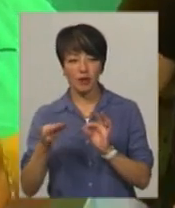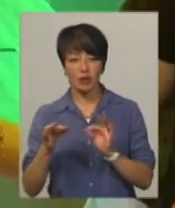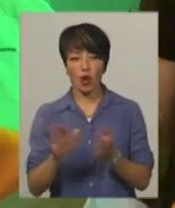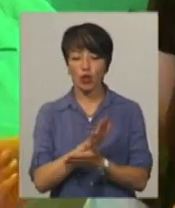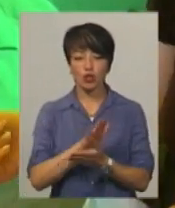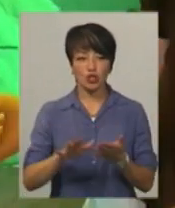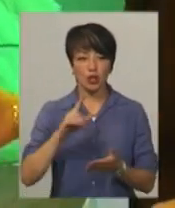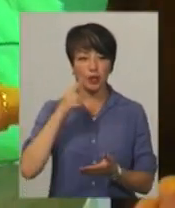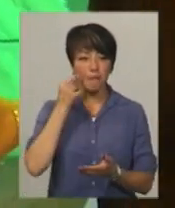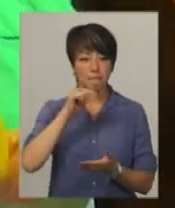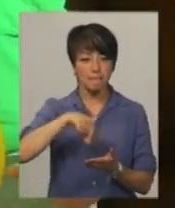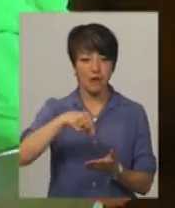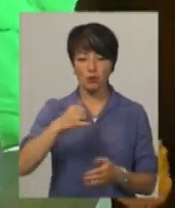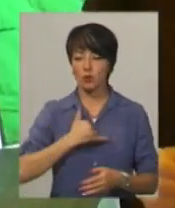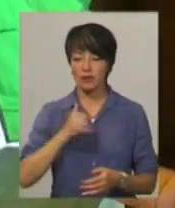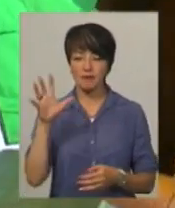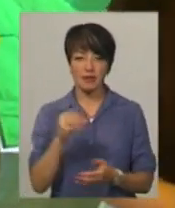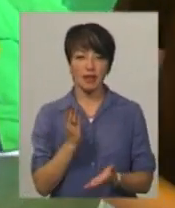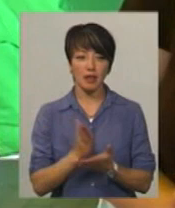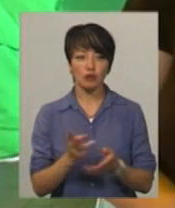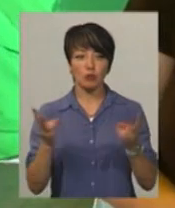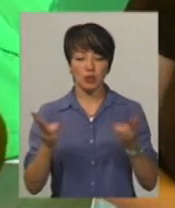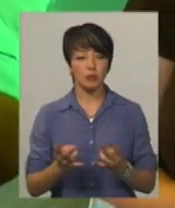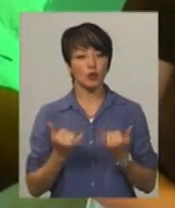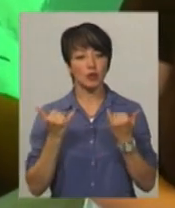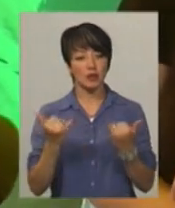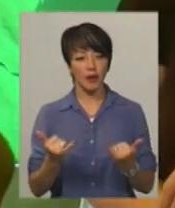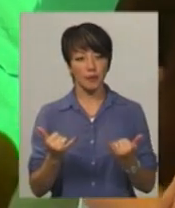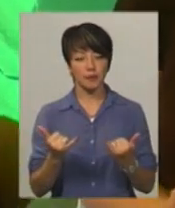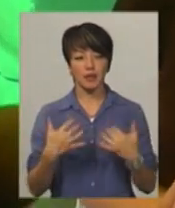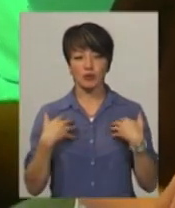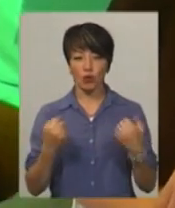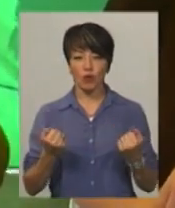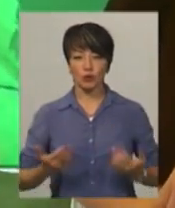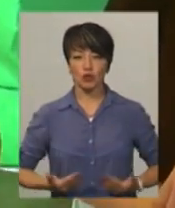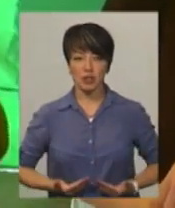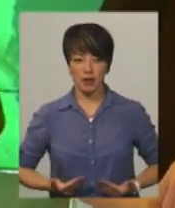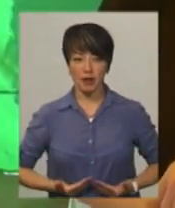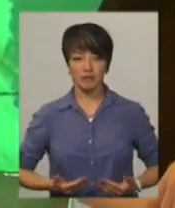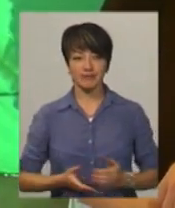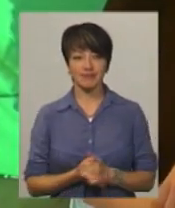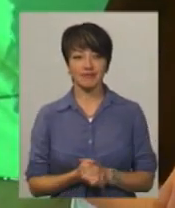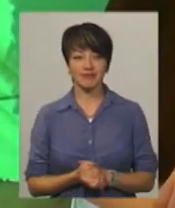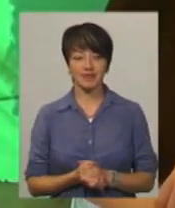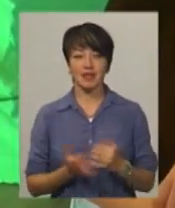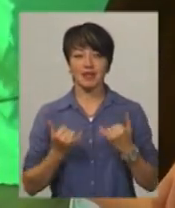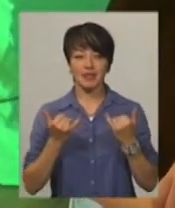мед. Значить, у нас є все. Все, що потрібно для здорового життя і